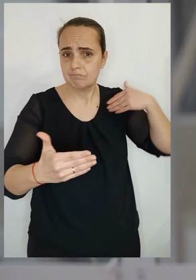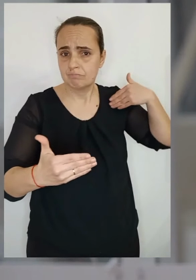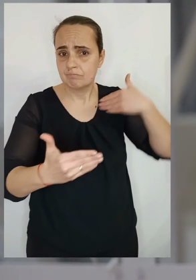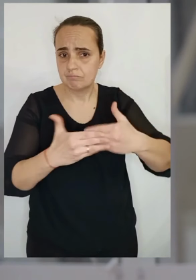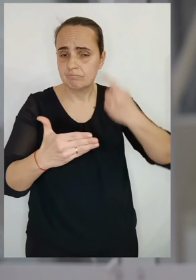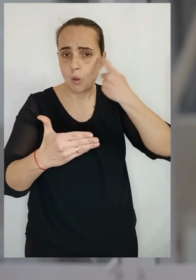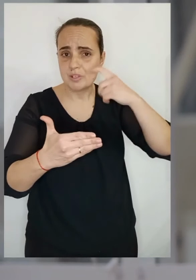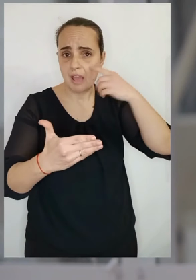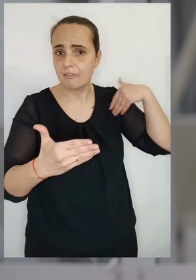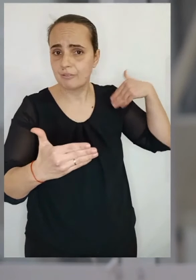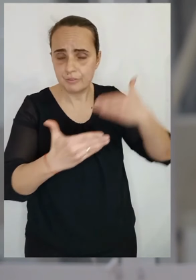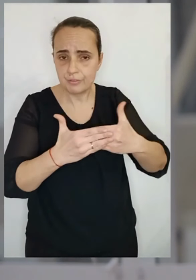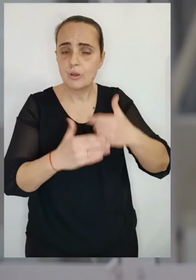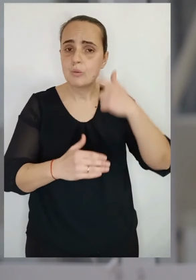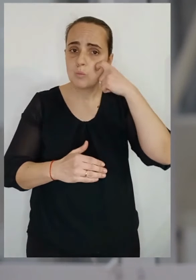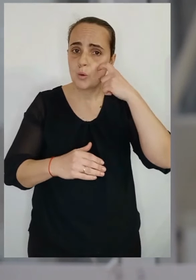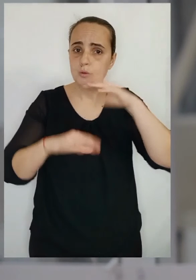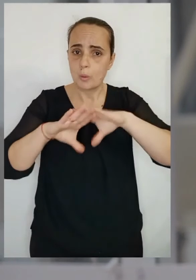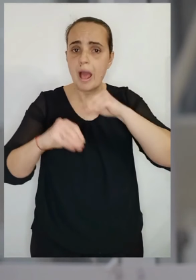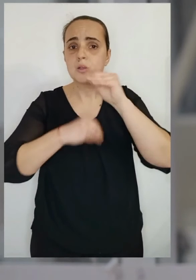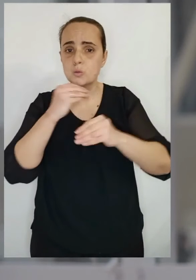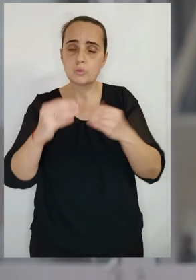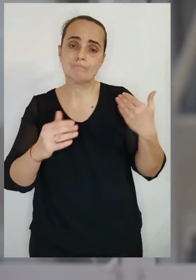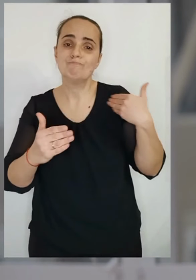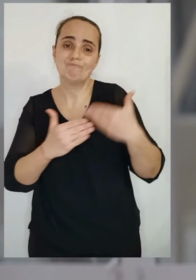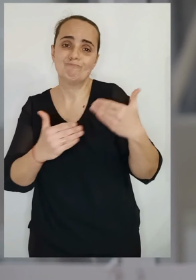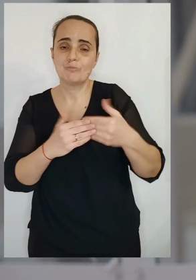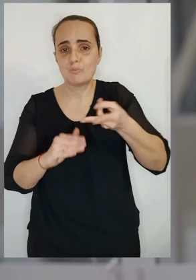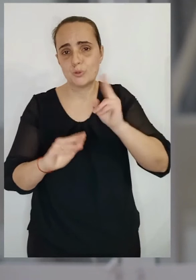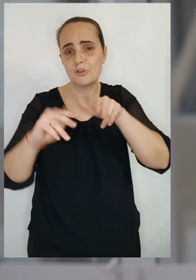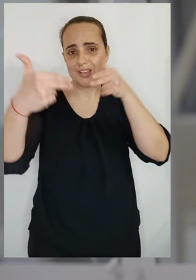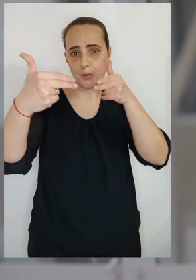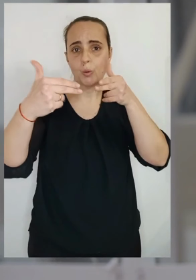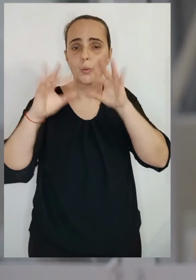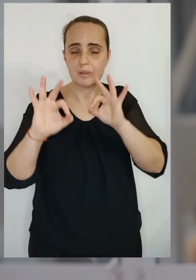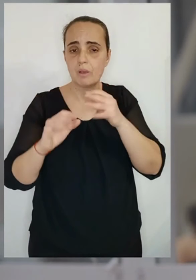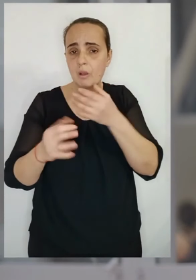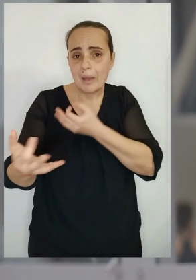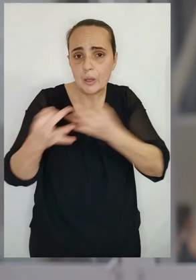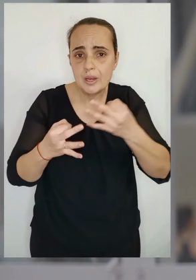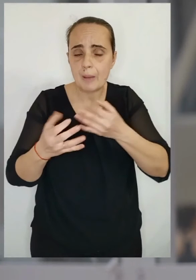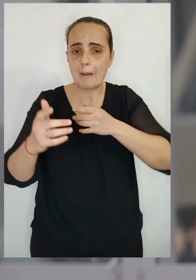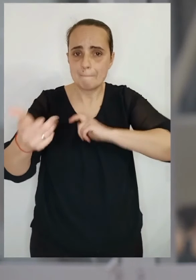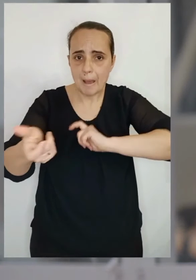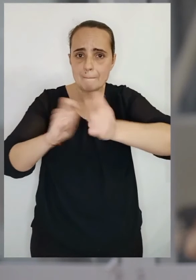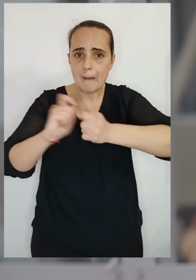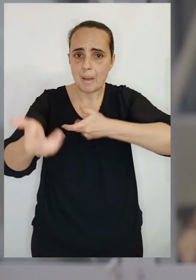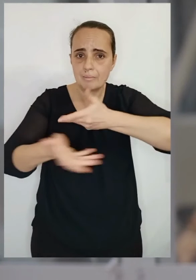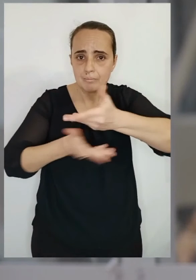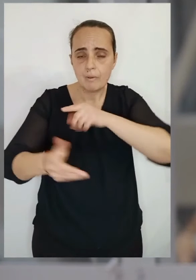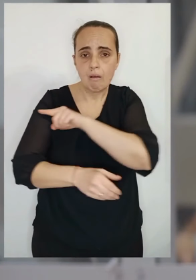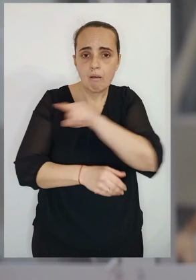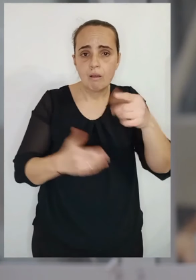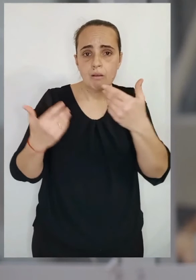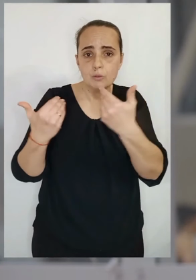régulièrement physiquement ou en visio ces derniers temps, mais on fait des points réguliers avec eux. Et ils sont très